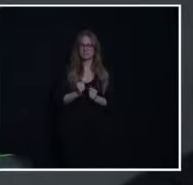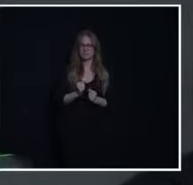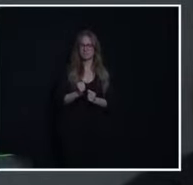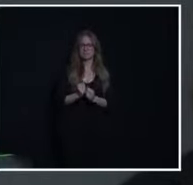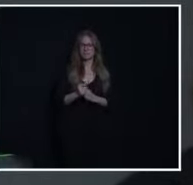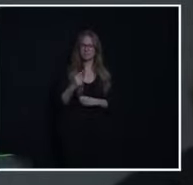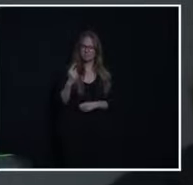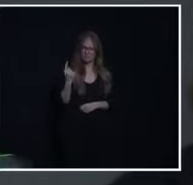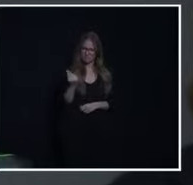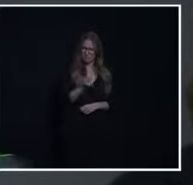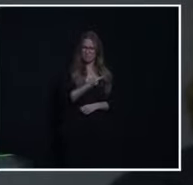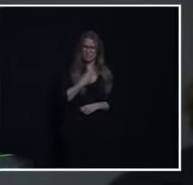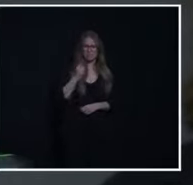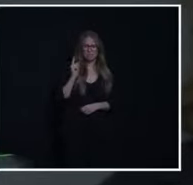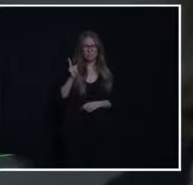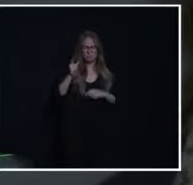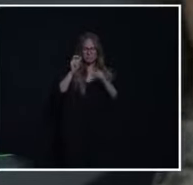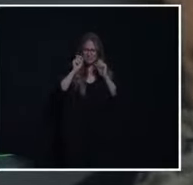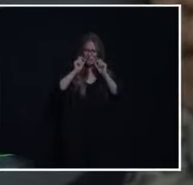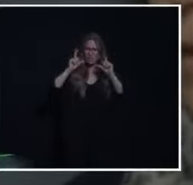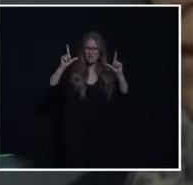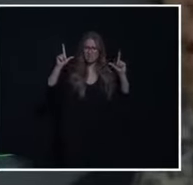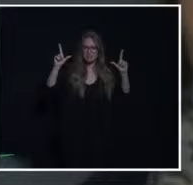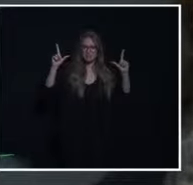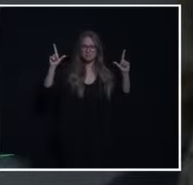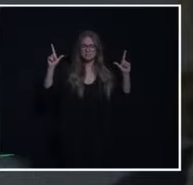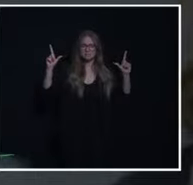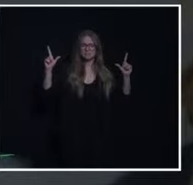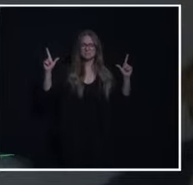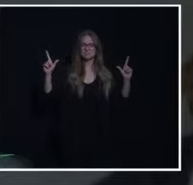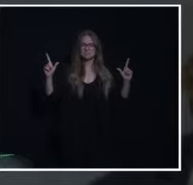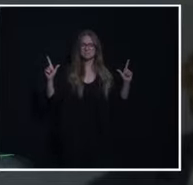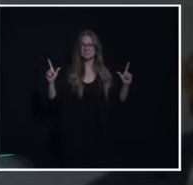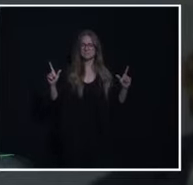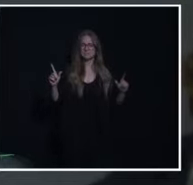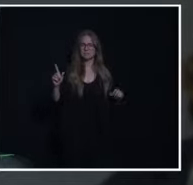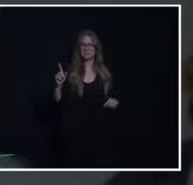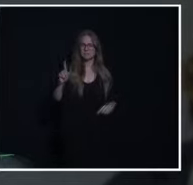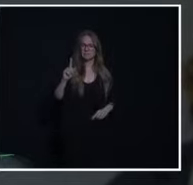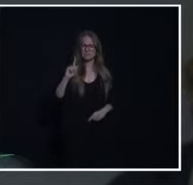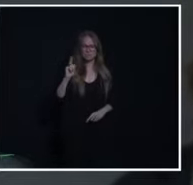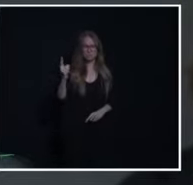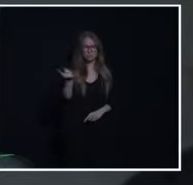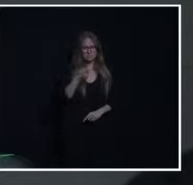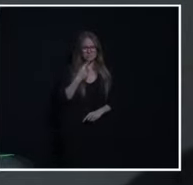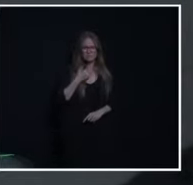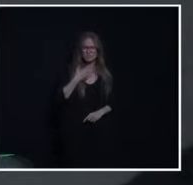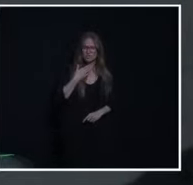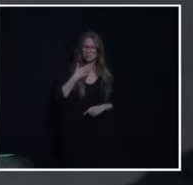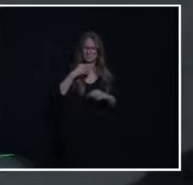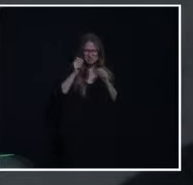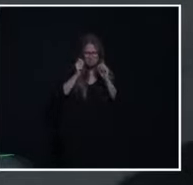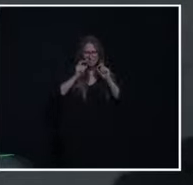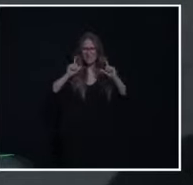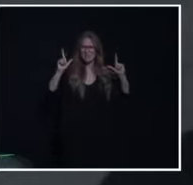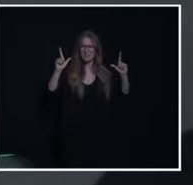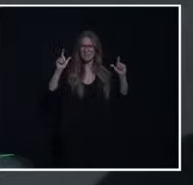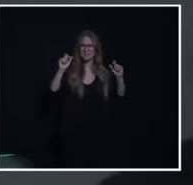Wir müssen wach sein. Wir müssen unsere Stimme wach halten, um singen zu können.